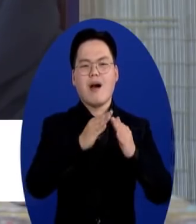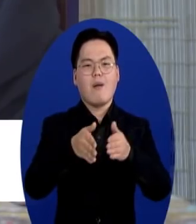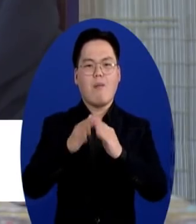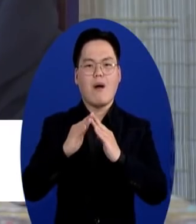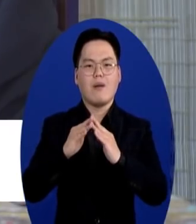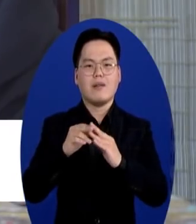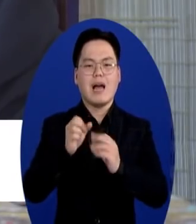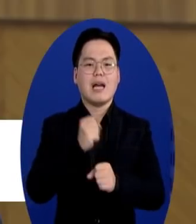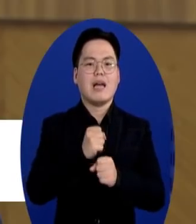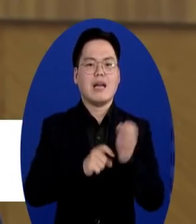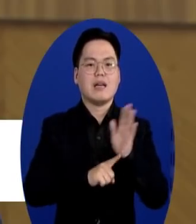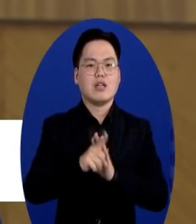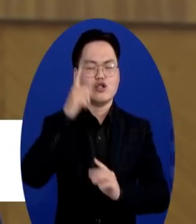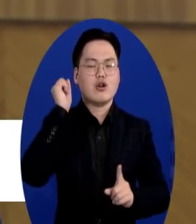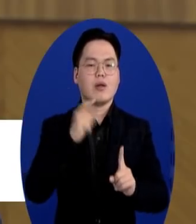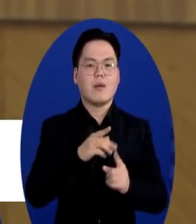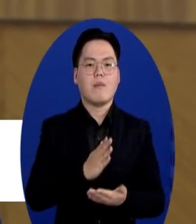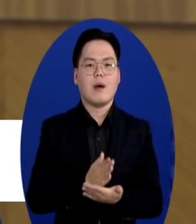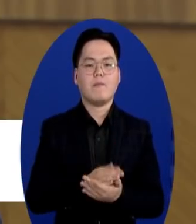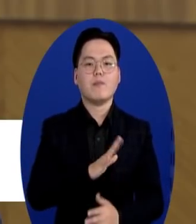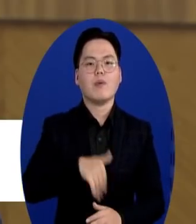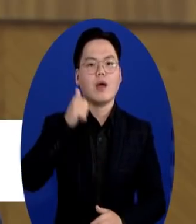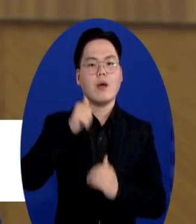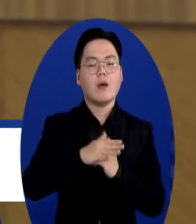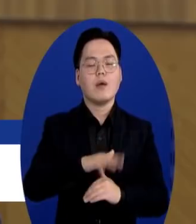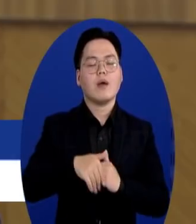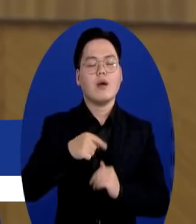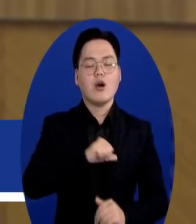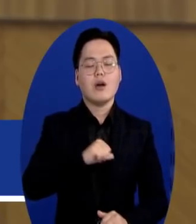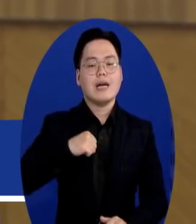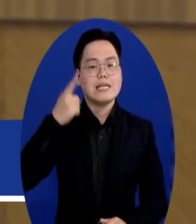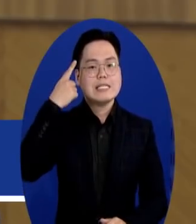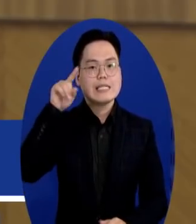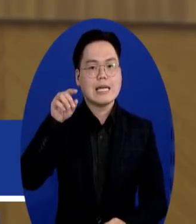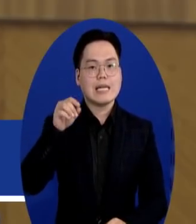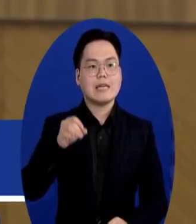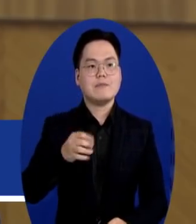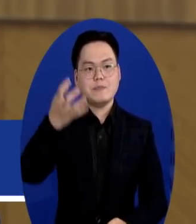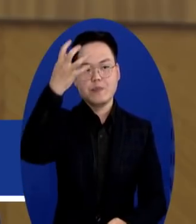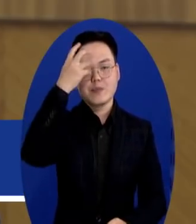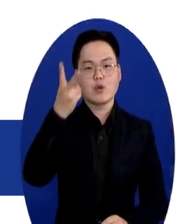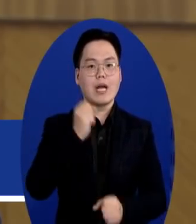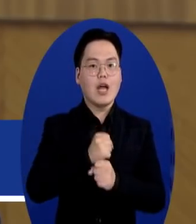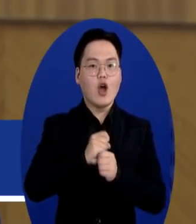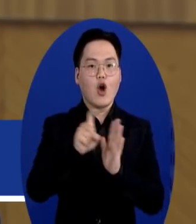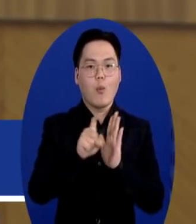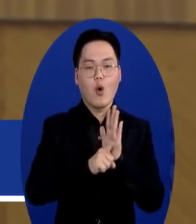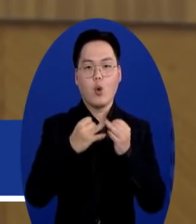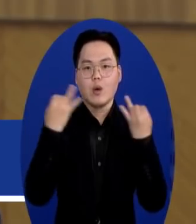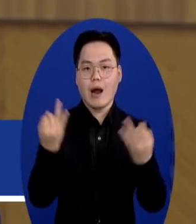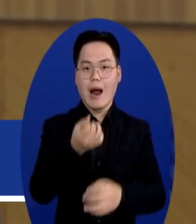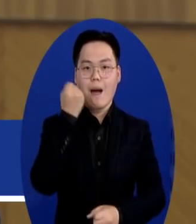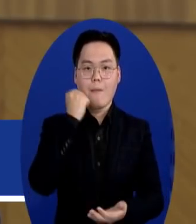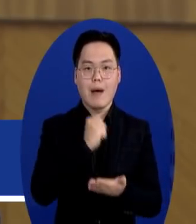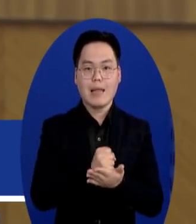эхэлчихье гэсэн юм зорилго тавьад ажиллаж байгаа. Бас миний би санаачилж энэ сая засгийн газрын үйл ажиллагааны хөтөлбөрийг улсын хурлаар батлахад одоо ажлын